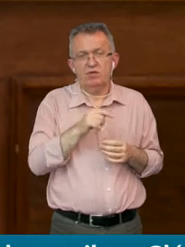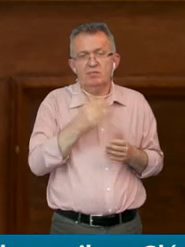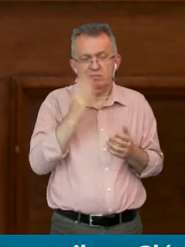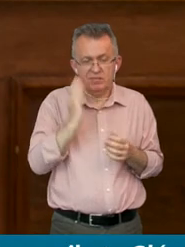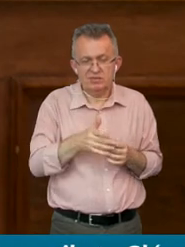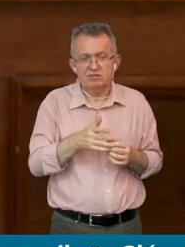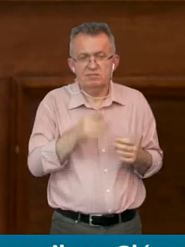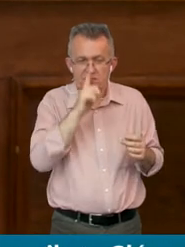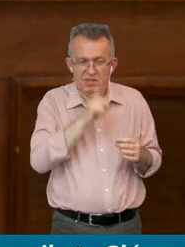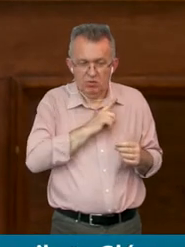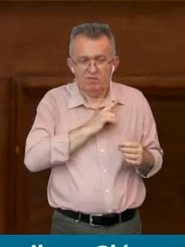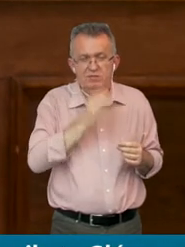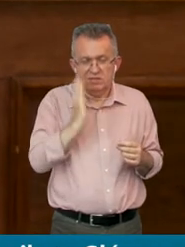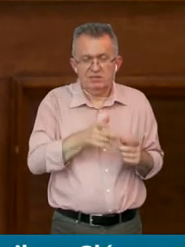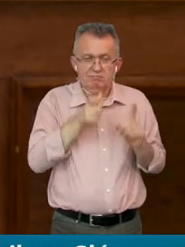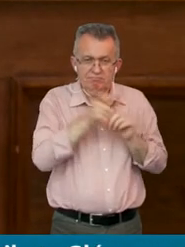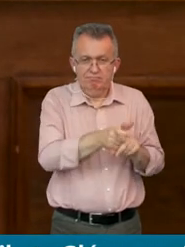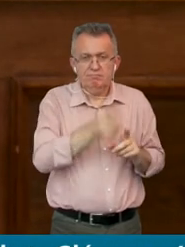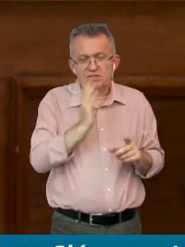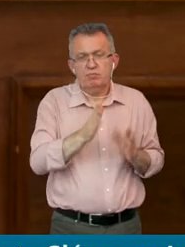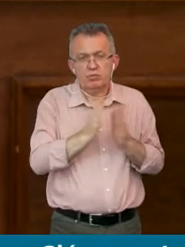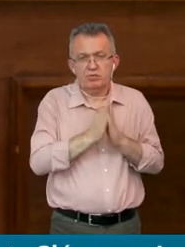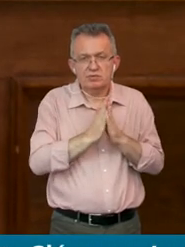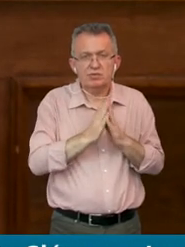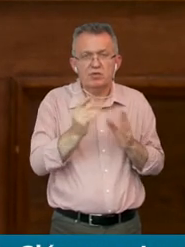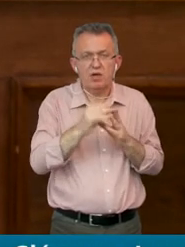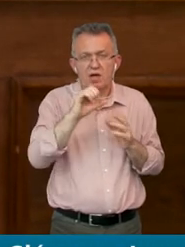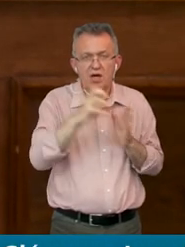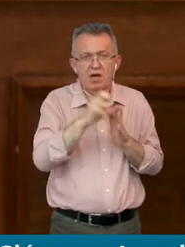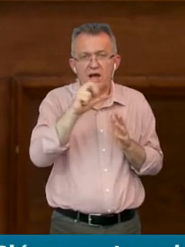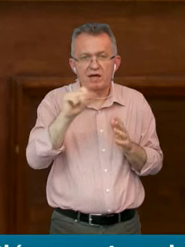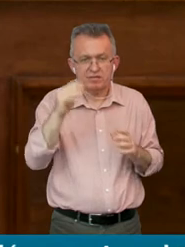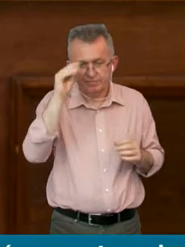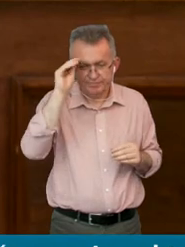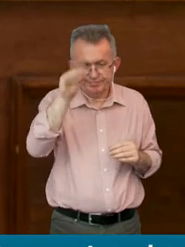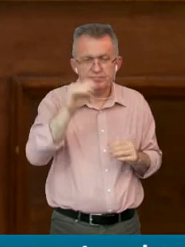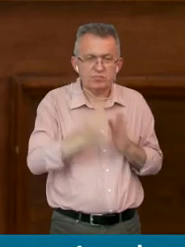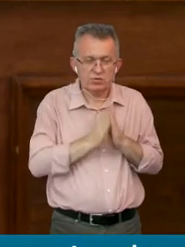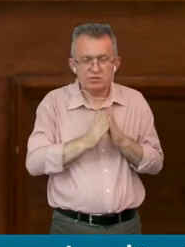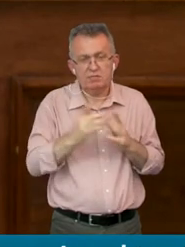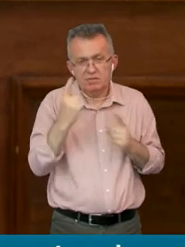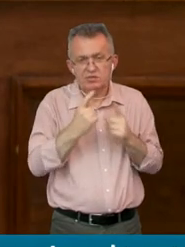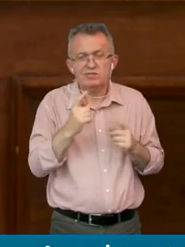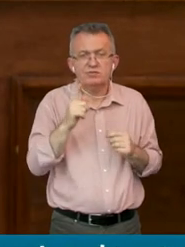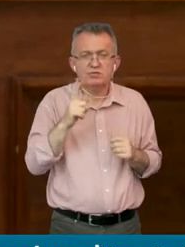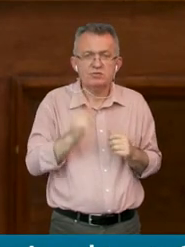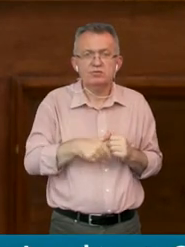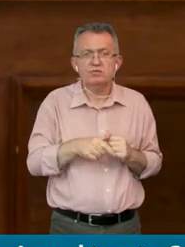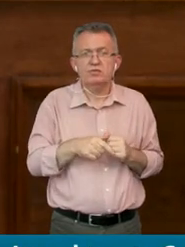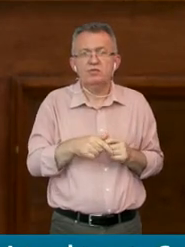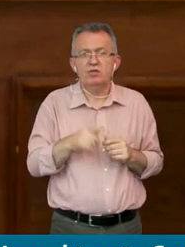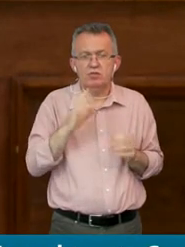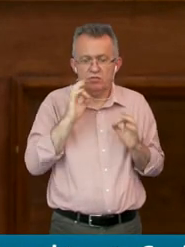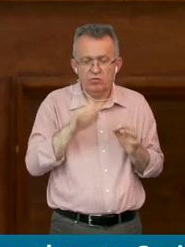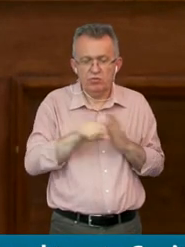będziemy ścigali, będziemy zwracali na to uwagę. Proszę na alercie choćby dawać nam znać i mam nadzieję, że no,